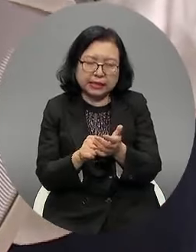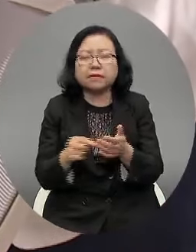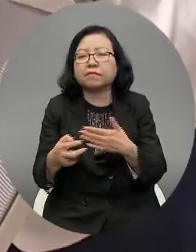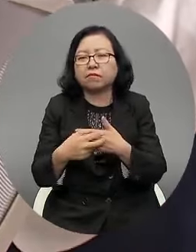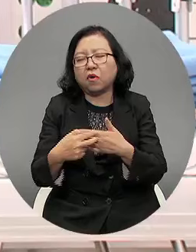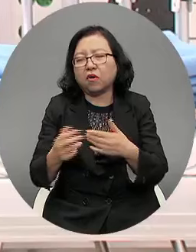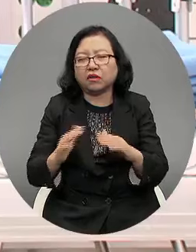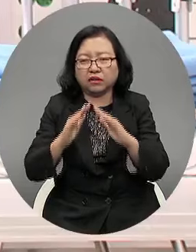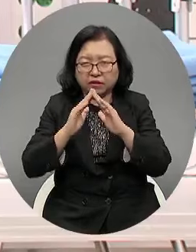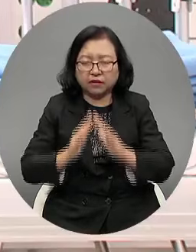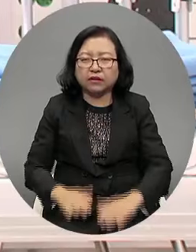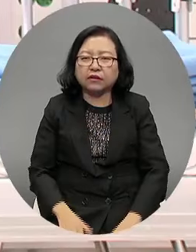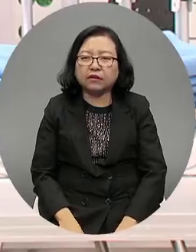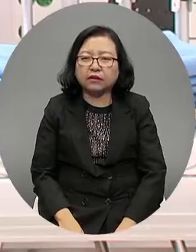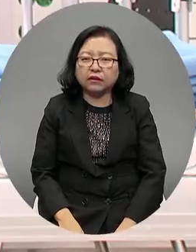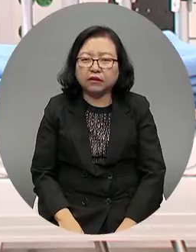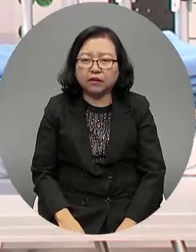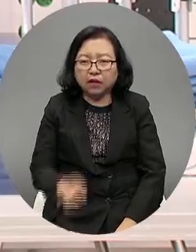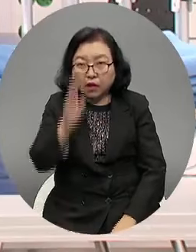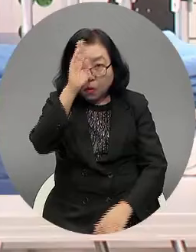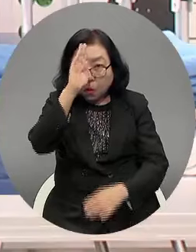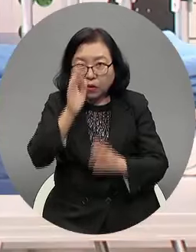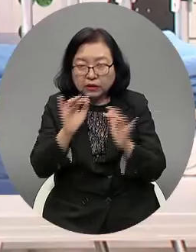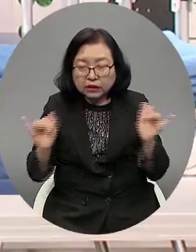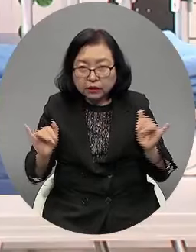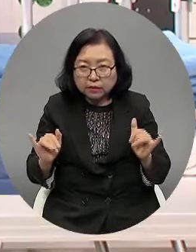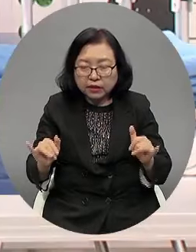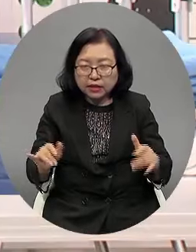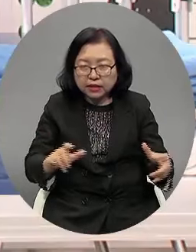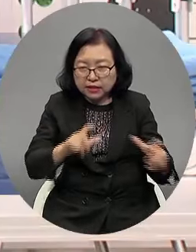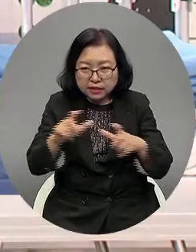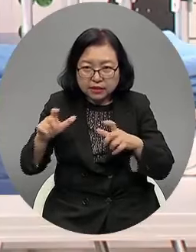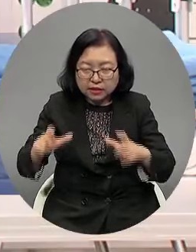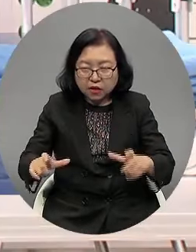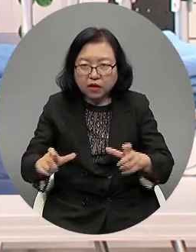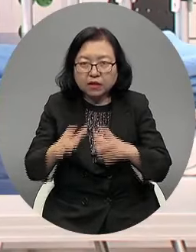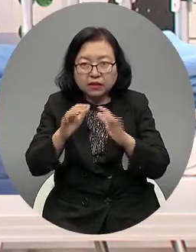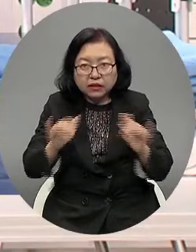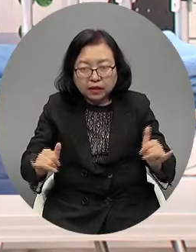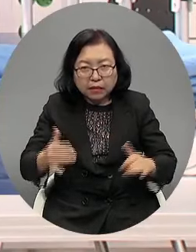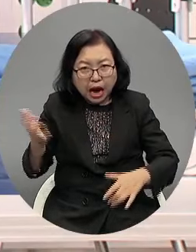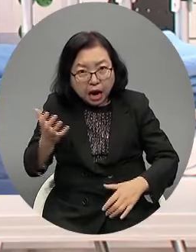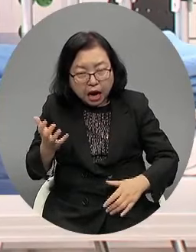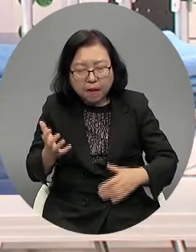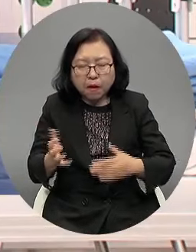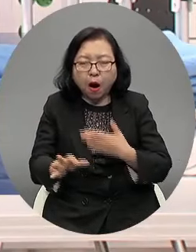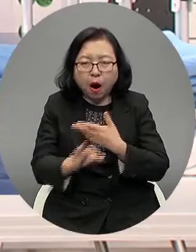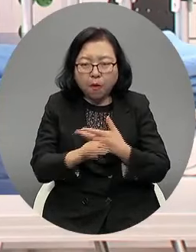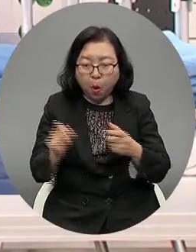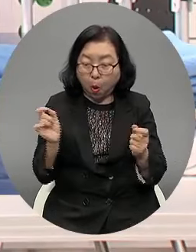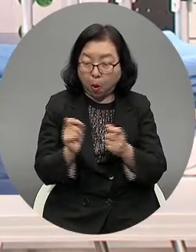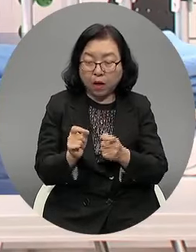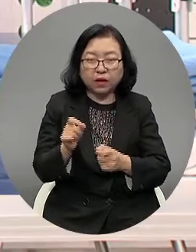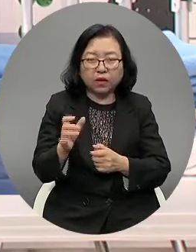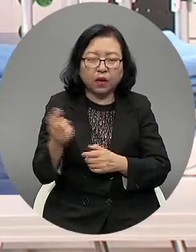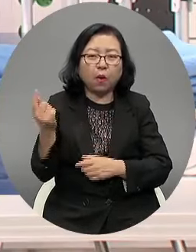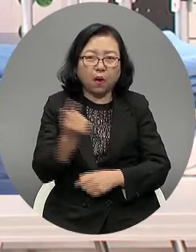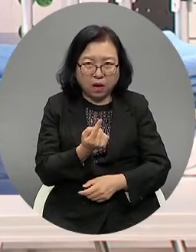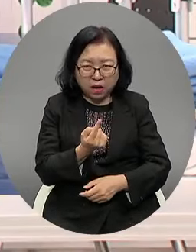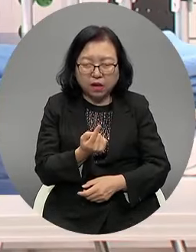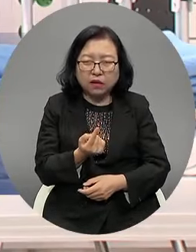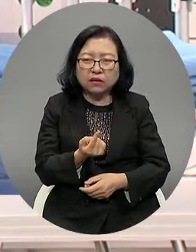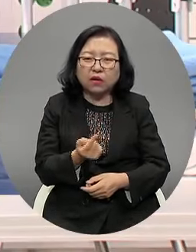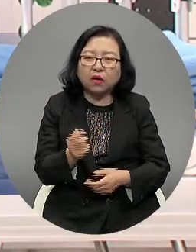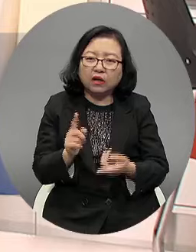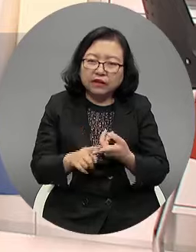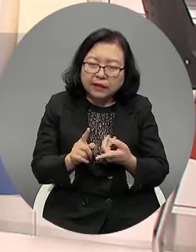겁니다. 이제 환자분들이 이 지역 군민들이 증상을 느꼈을 때 부담 없이 가까운 거리에 내원을 하셔서 그